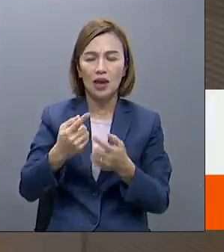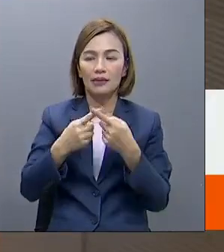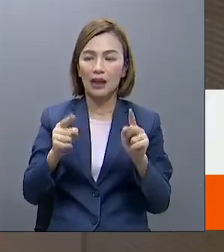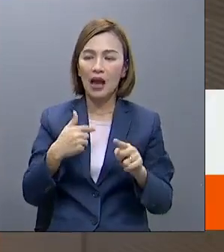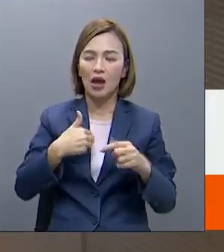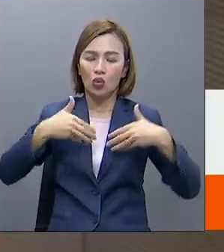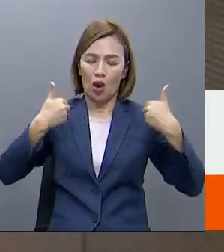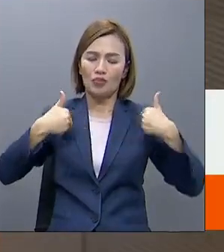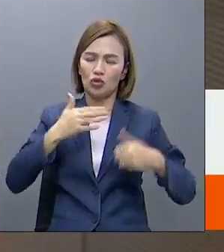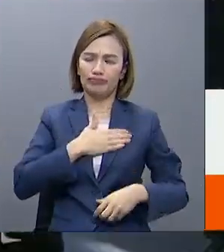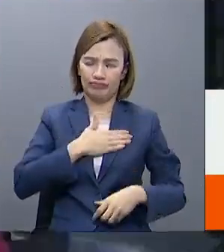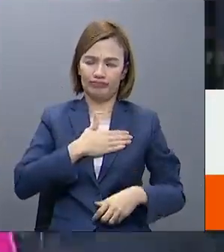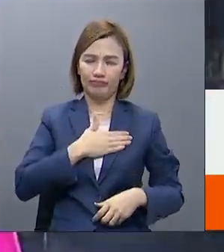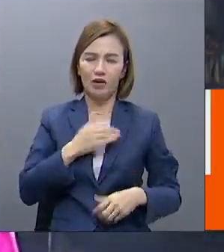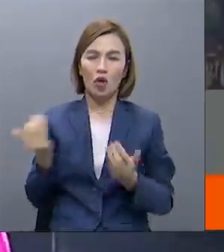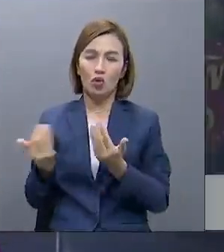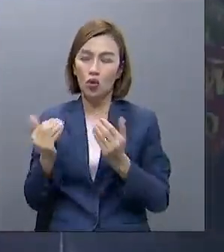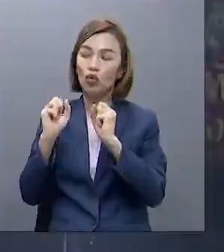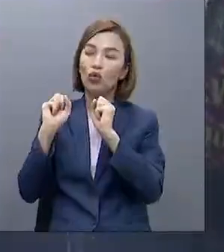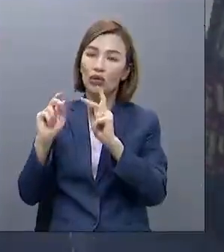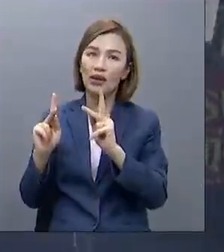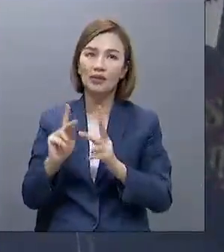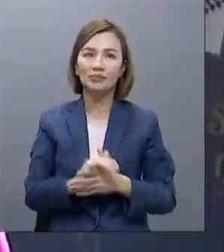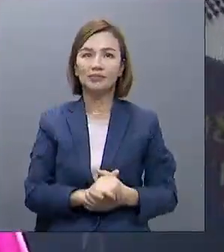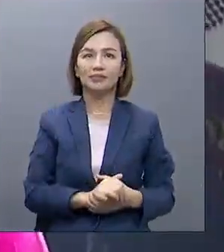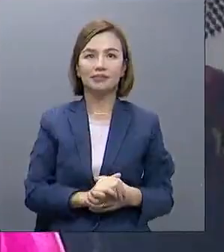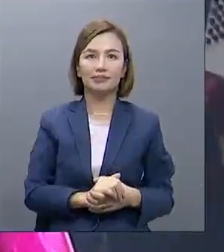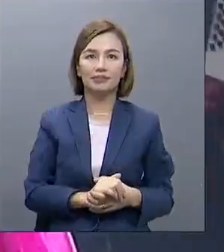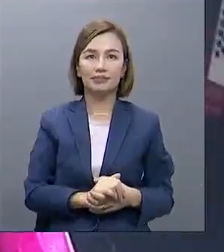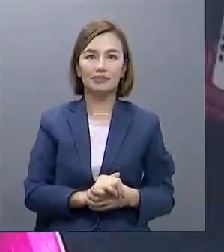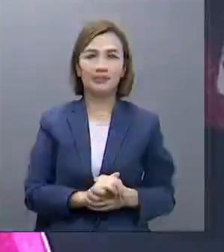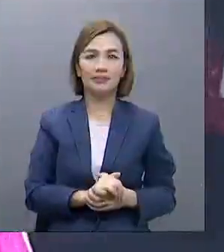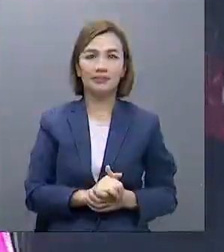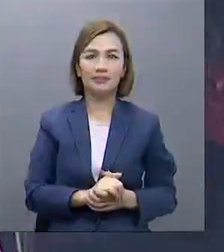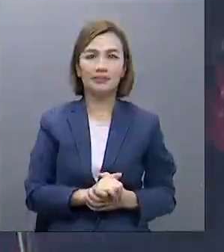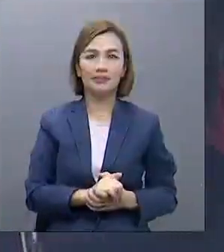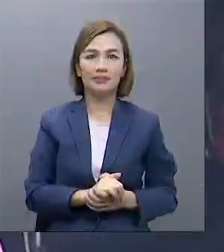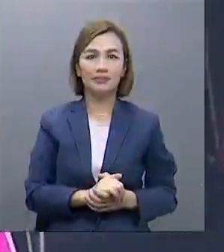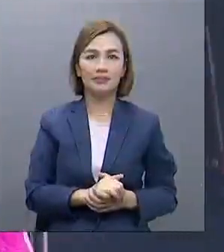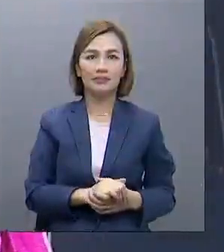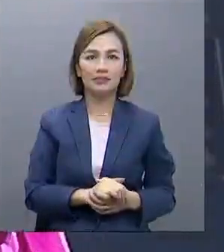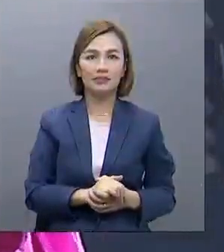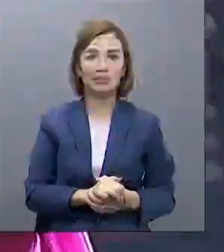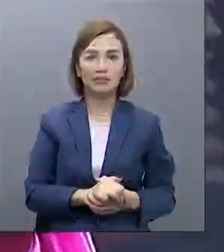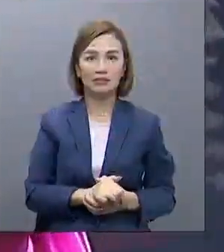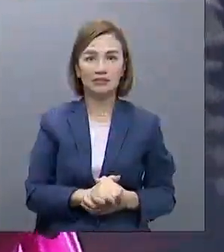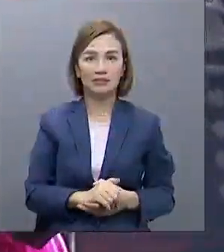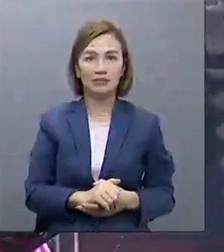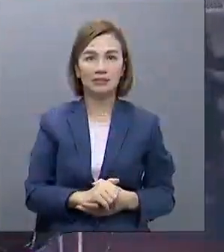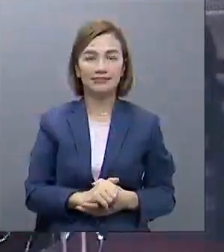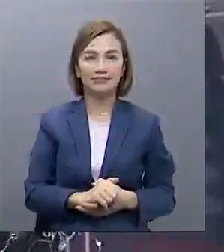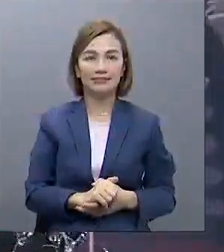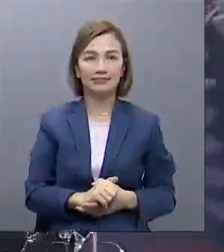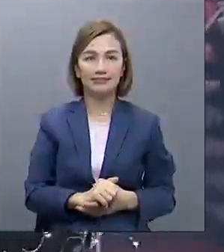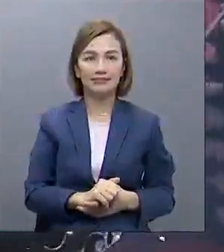ความสุขของแม่เขาก็โอเคโอ้ยังก็ยังเคยชื่นบานทุกวัน